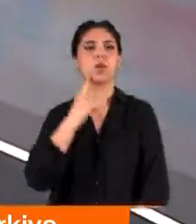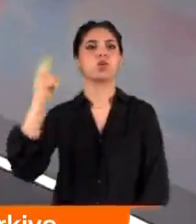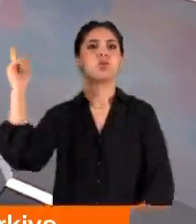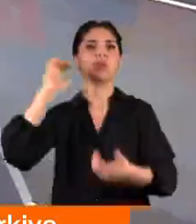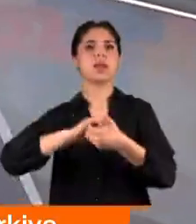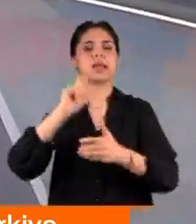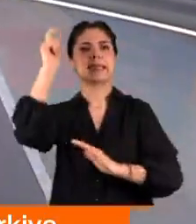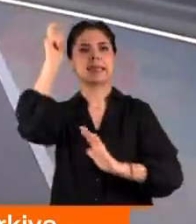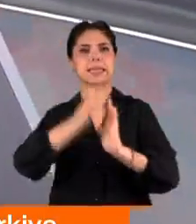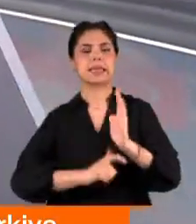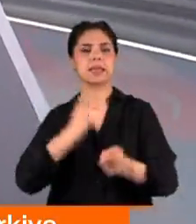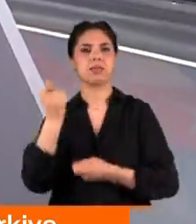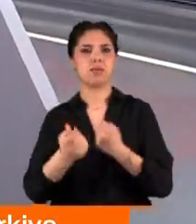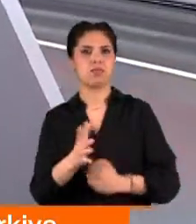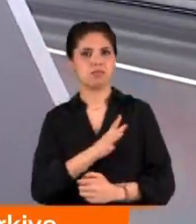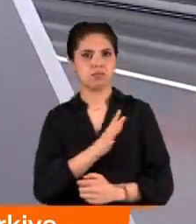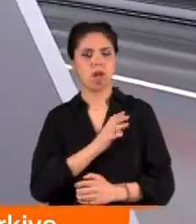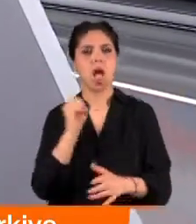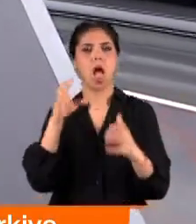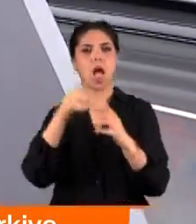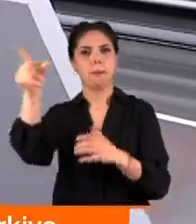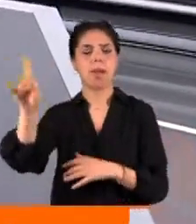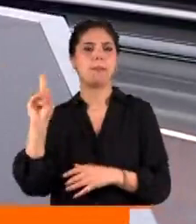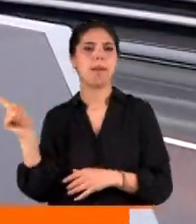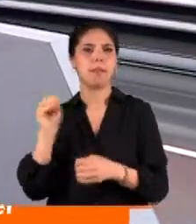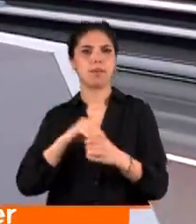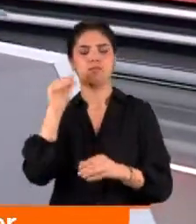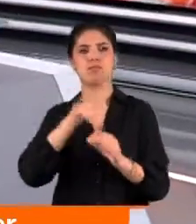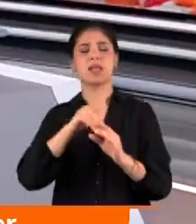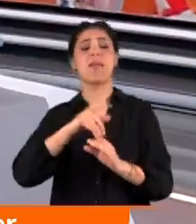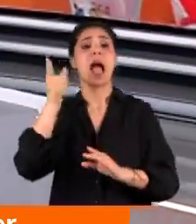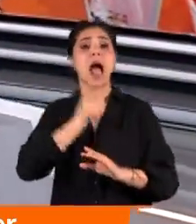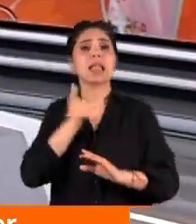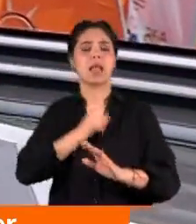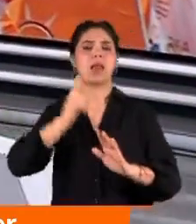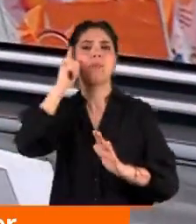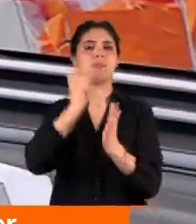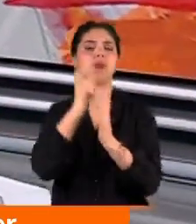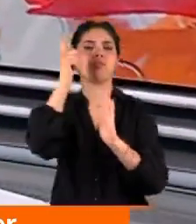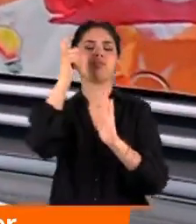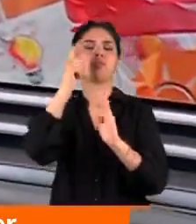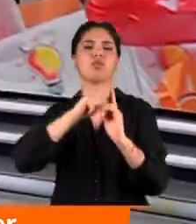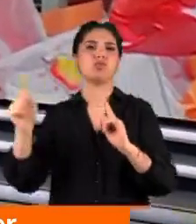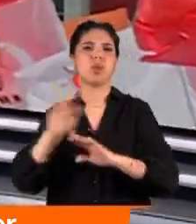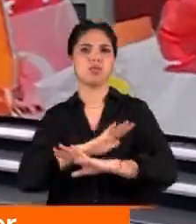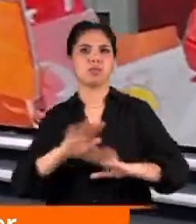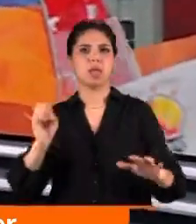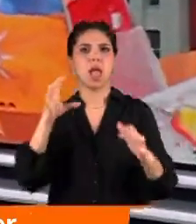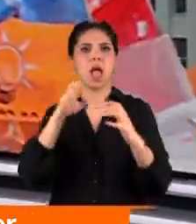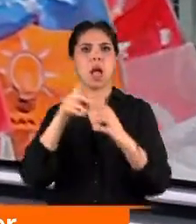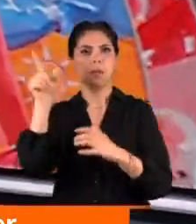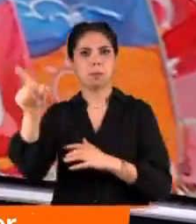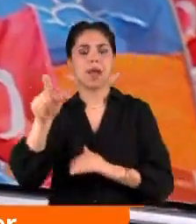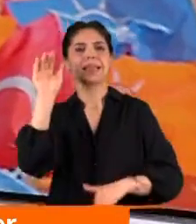Cumhur İttifakı'nda da liste mesaisi var. AK Parti ve MHP'de milletvekili aday adaylığı başvuru süreci tamamlandı. AK Parti seçmenin nabzını